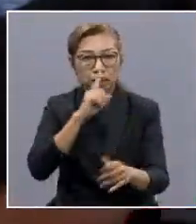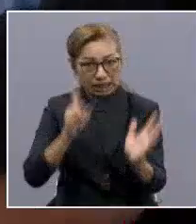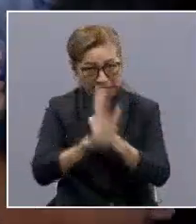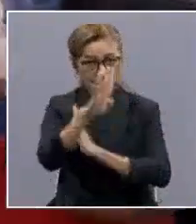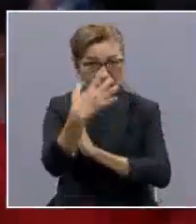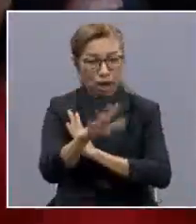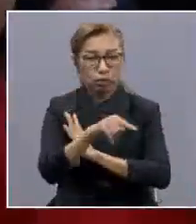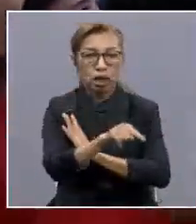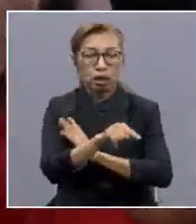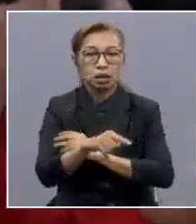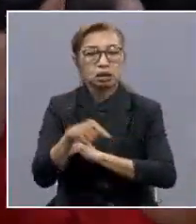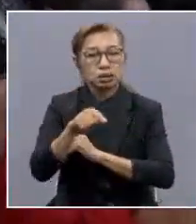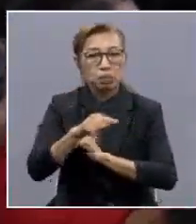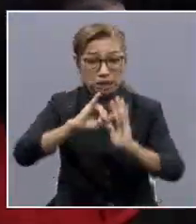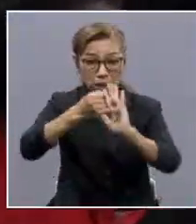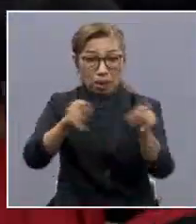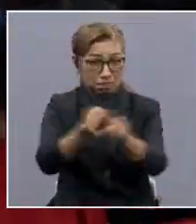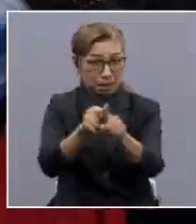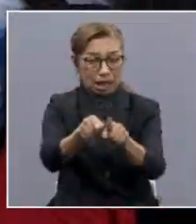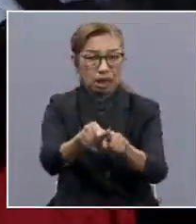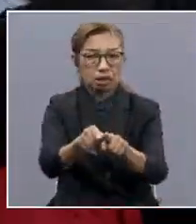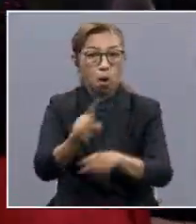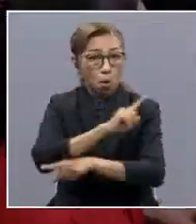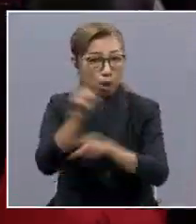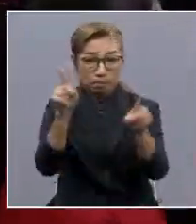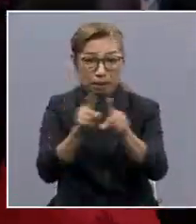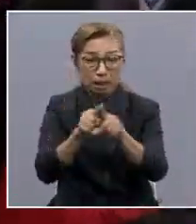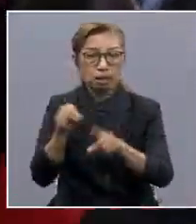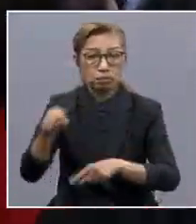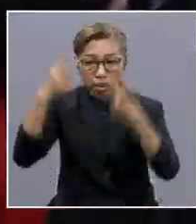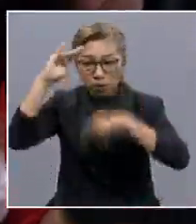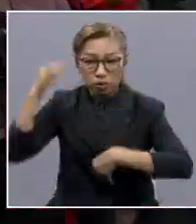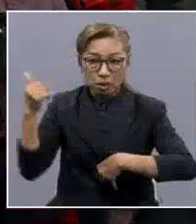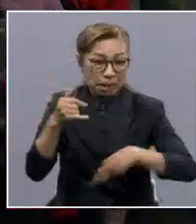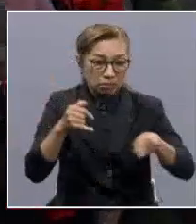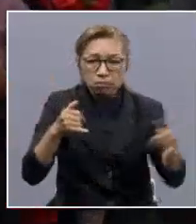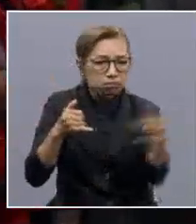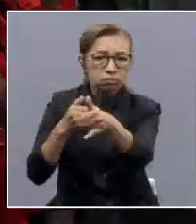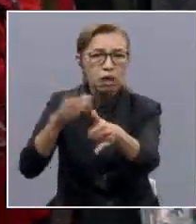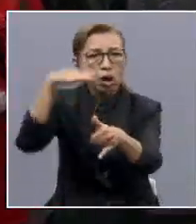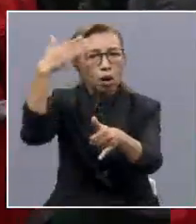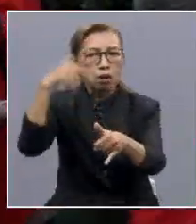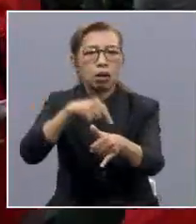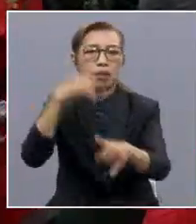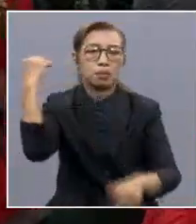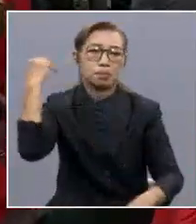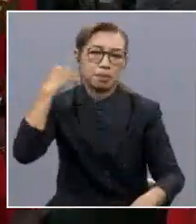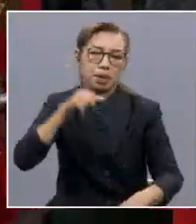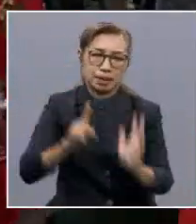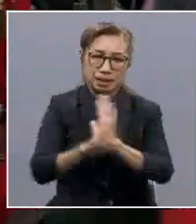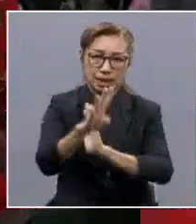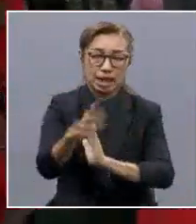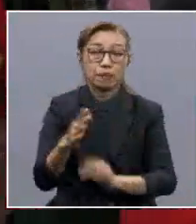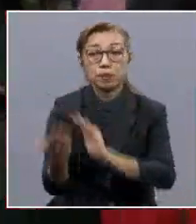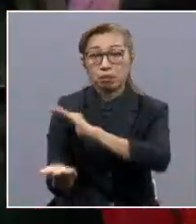คะที่จะลงพื้นที่ไปแล้วไปวันเดียวกับนายกอะค่ะที่จะไปชุมพรด้วยอะ ทีนี้เนี่ยเมื่อเช้านี้ครับเมื่อเช้าเนี่ย